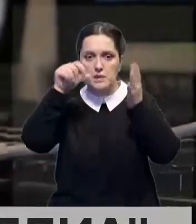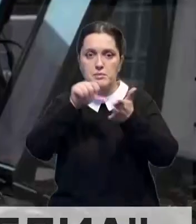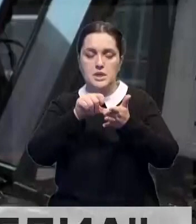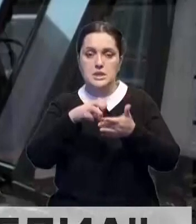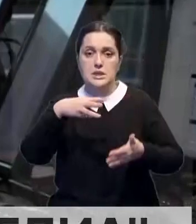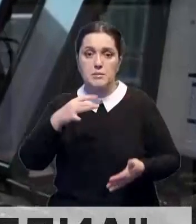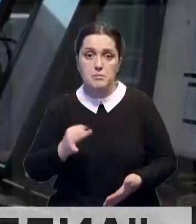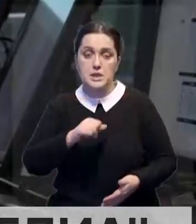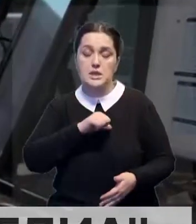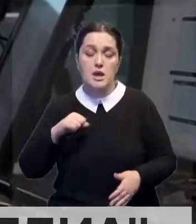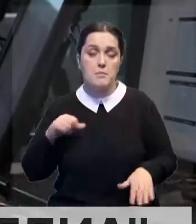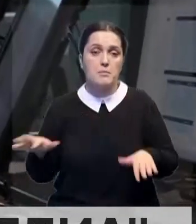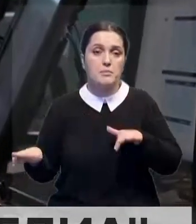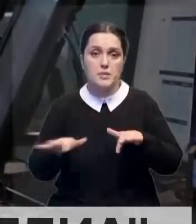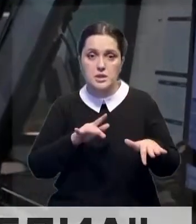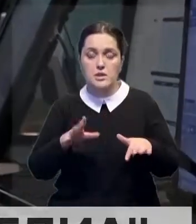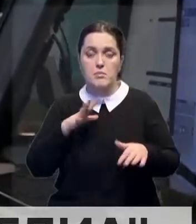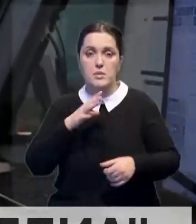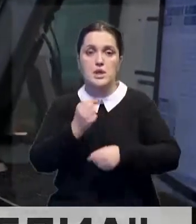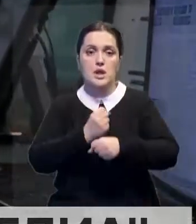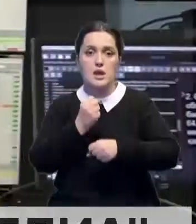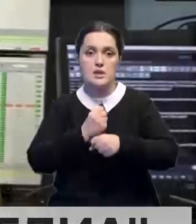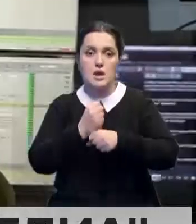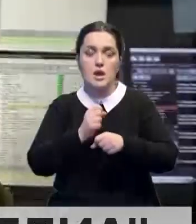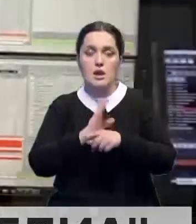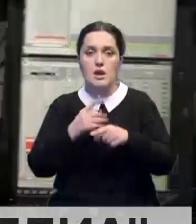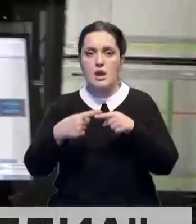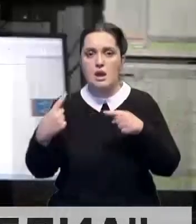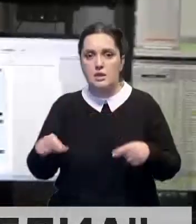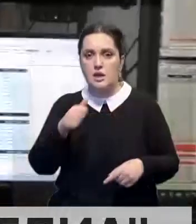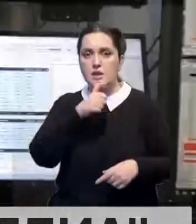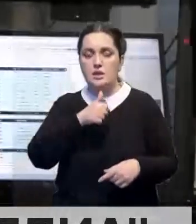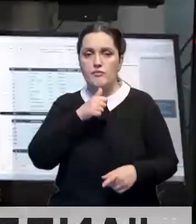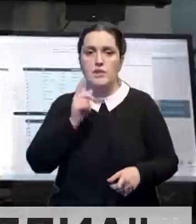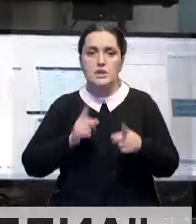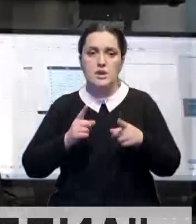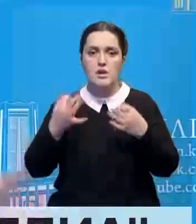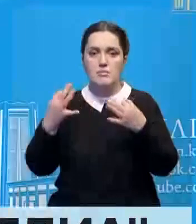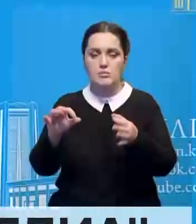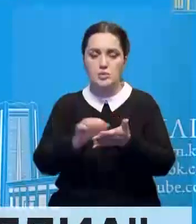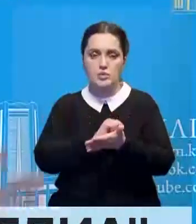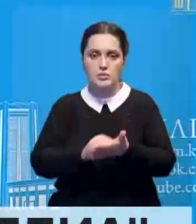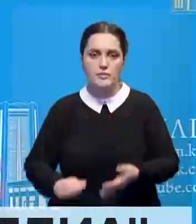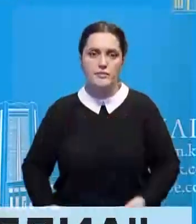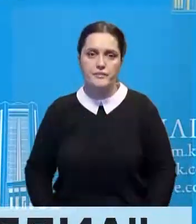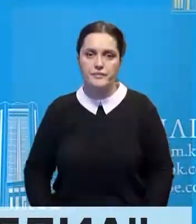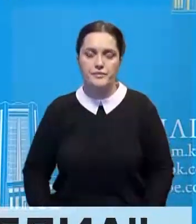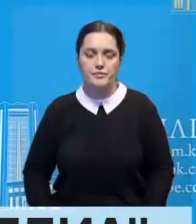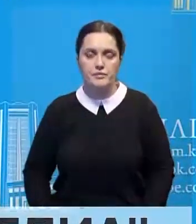А сам механизм, по ее словам, был разработан как альтернатива действующей аккредитации. Это ограничение